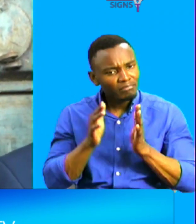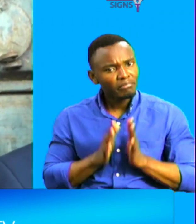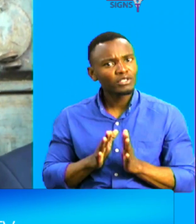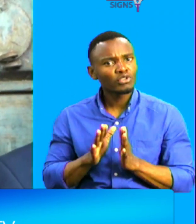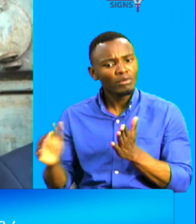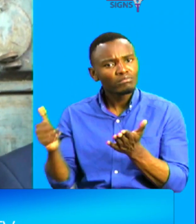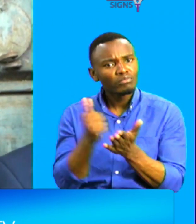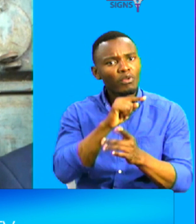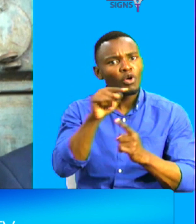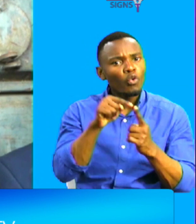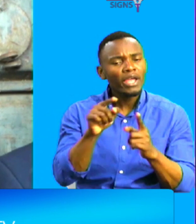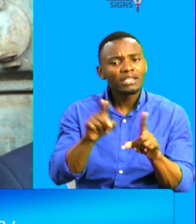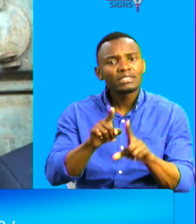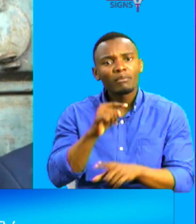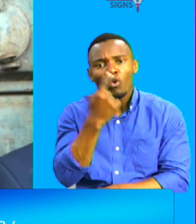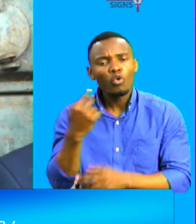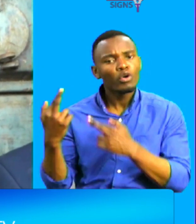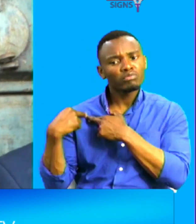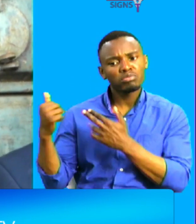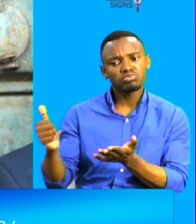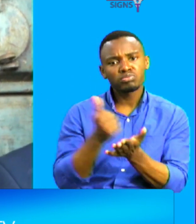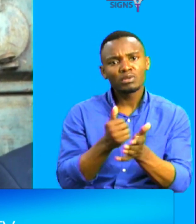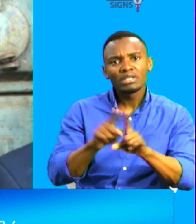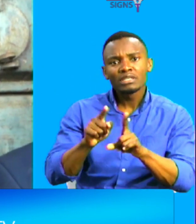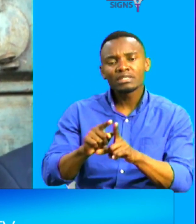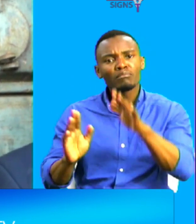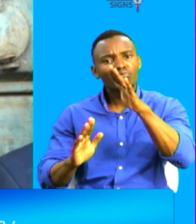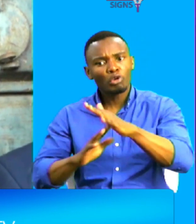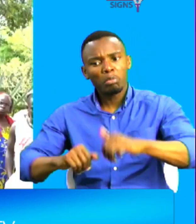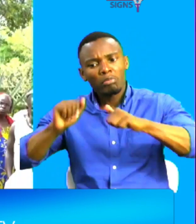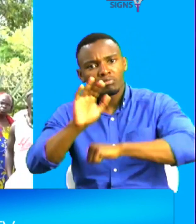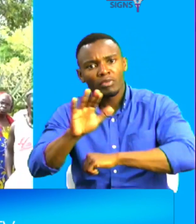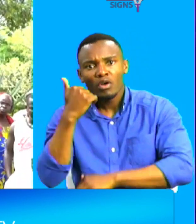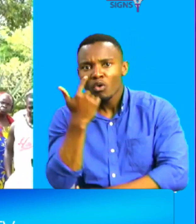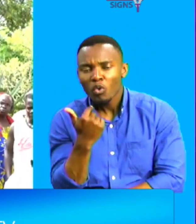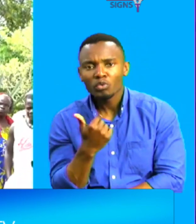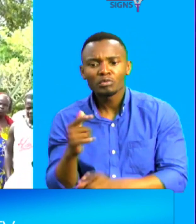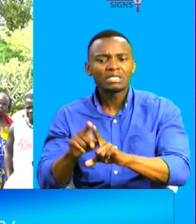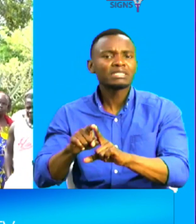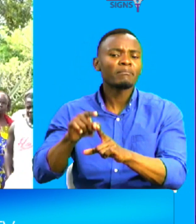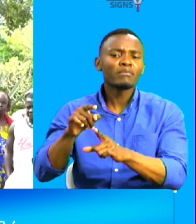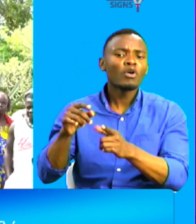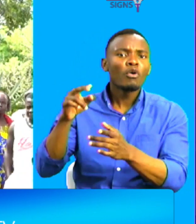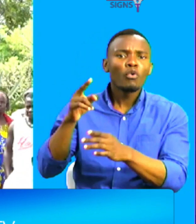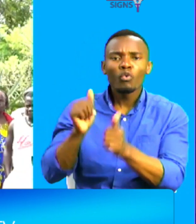lini? Na alikuwa recruited na nani? Na yeye OCS wake ni nani? Amekuwa posted police station